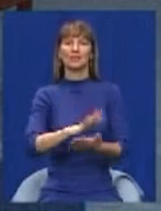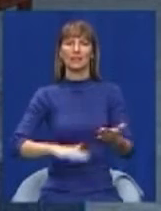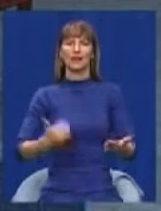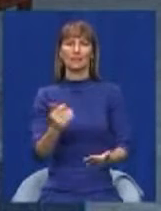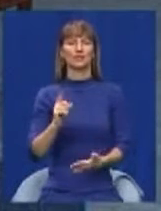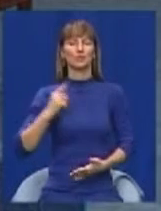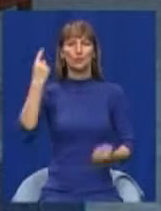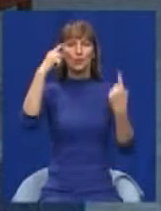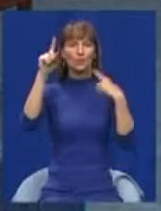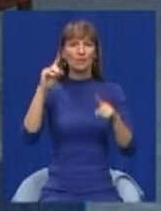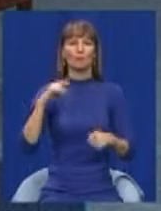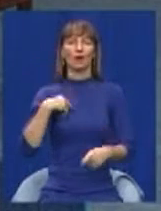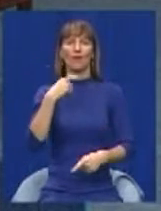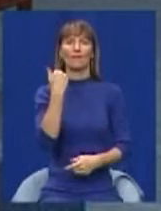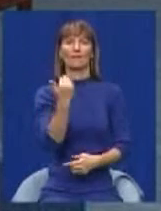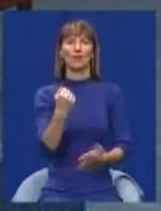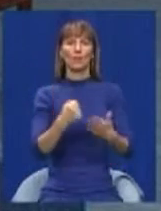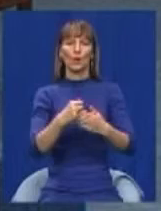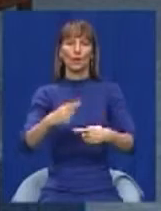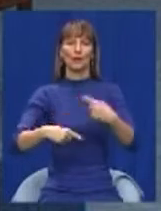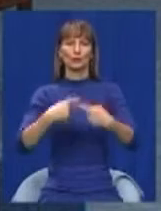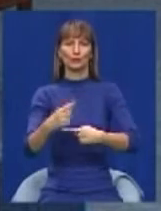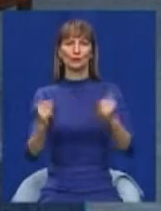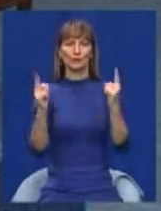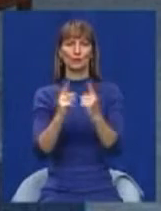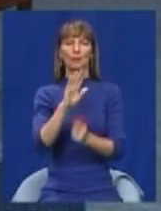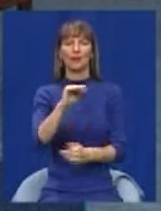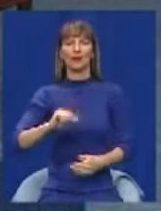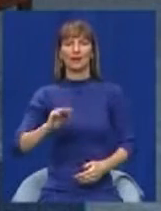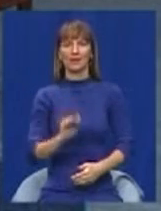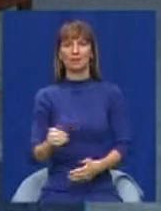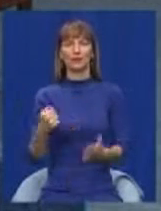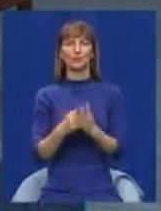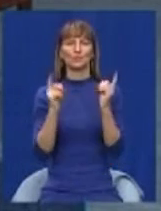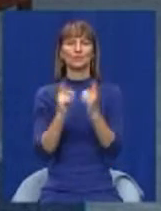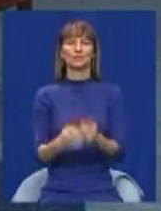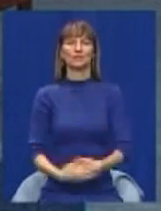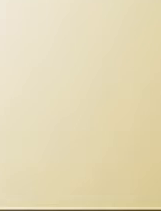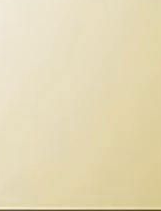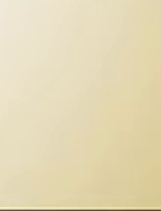чекає мультфільм, і ми говоримо вам до наступної зустрічі. Пока, ребята, до встречи.